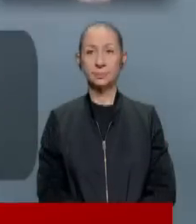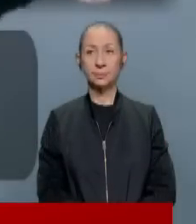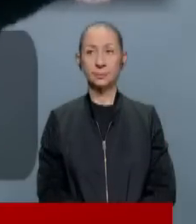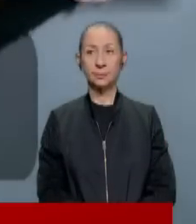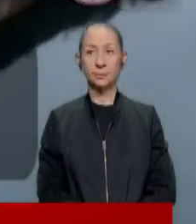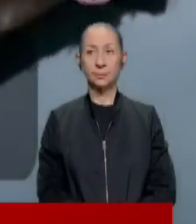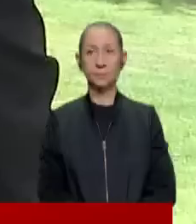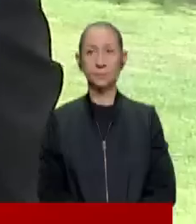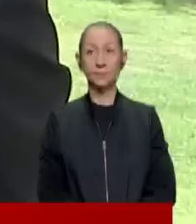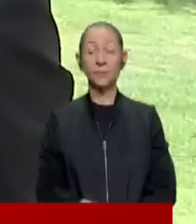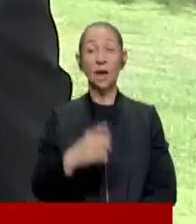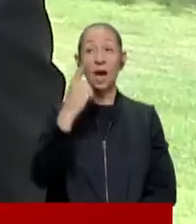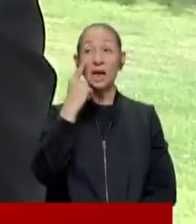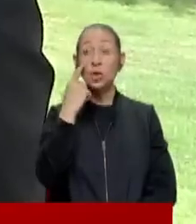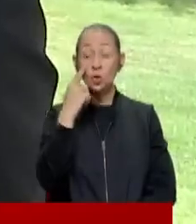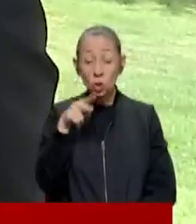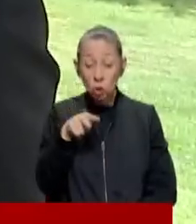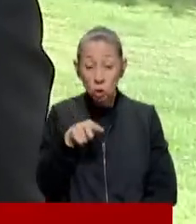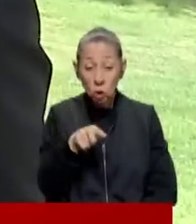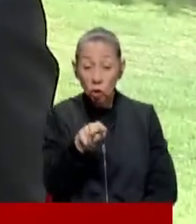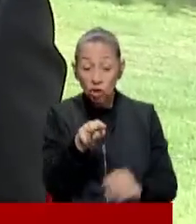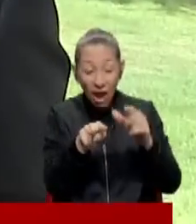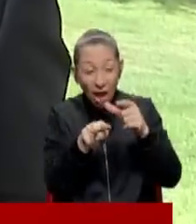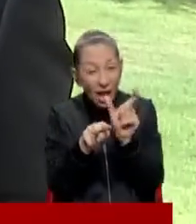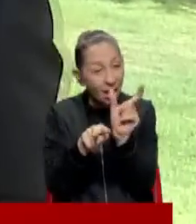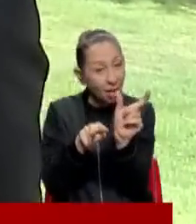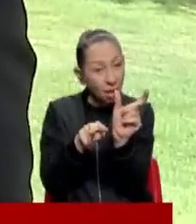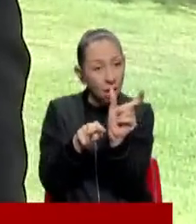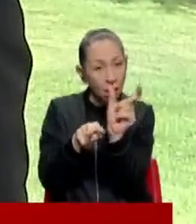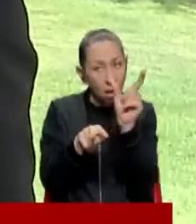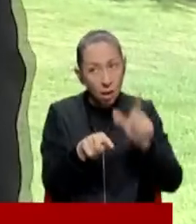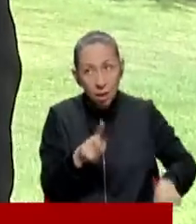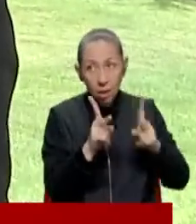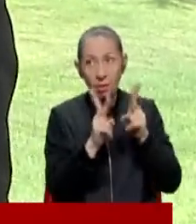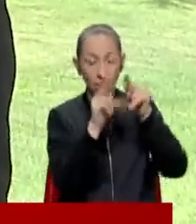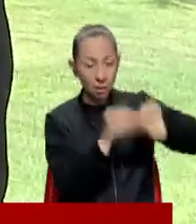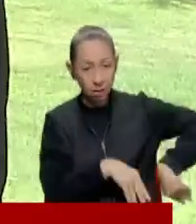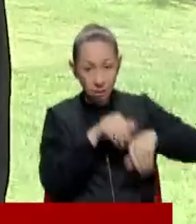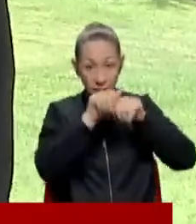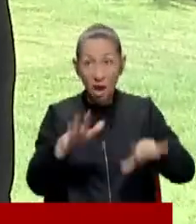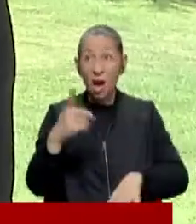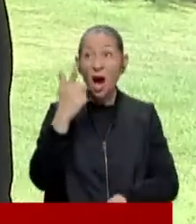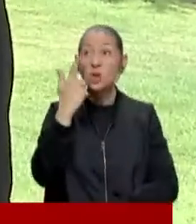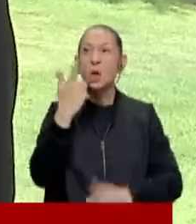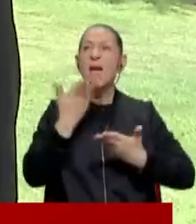beni Sarp okulu Atatürk'ün yolunda ifadesi çıkarılarak yayınlanması Atatürk'e tahammülsüzlüğün Atatürk